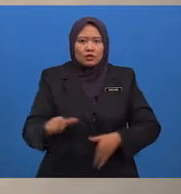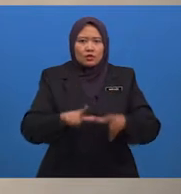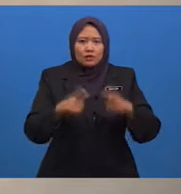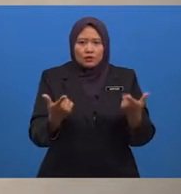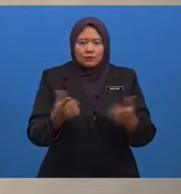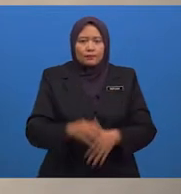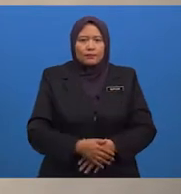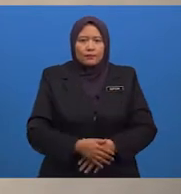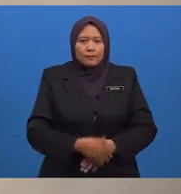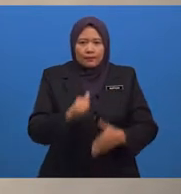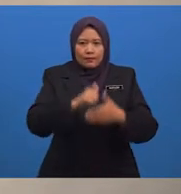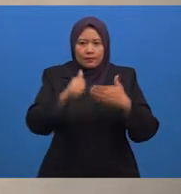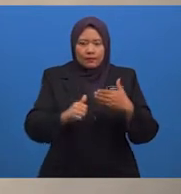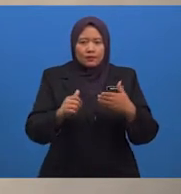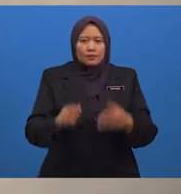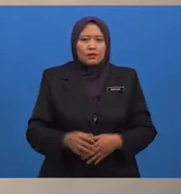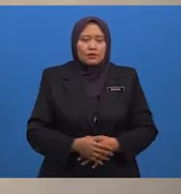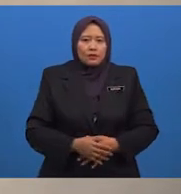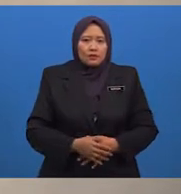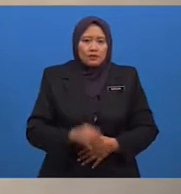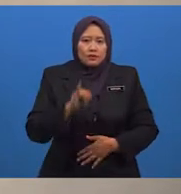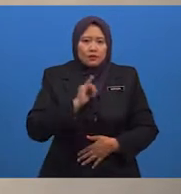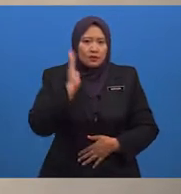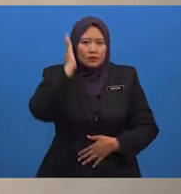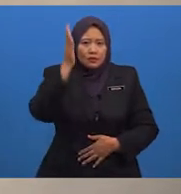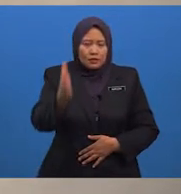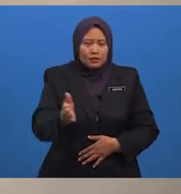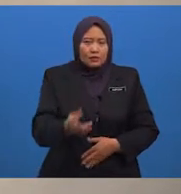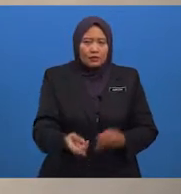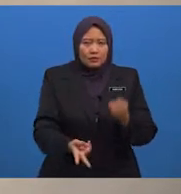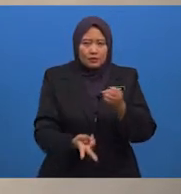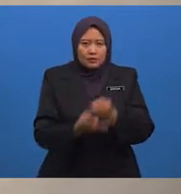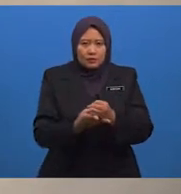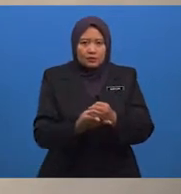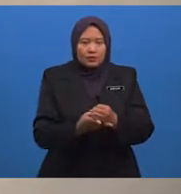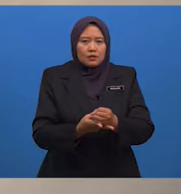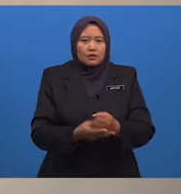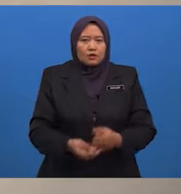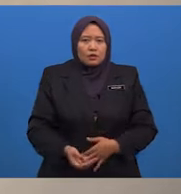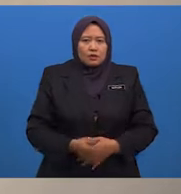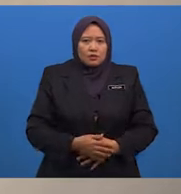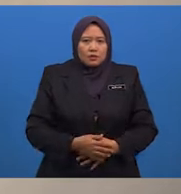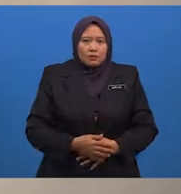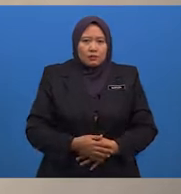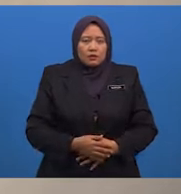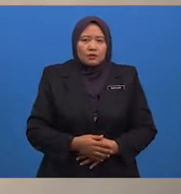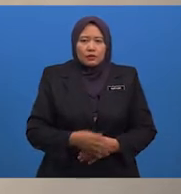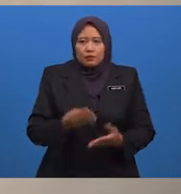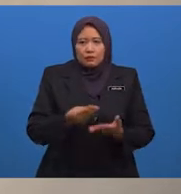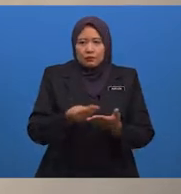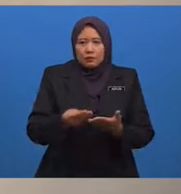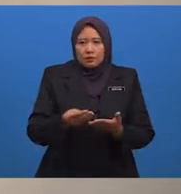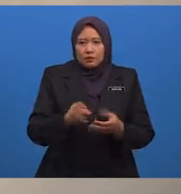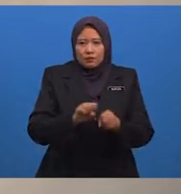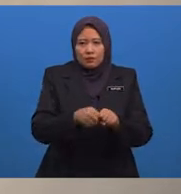berjimat cermat semasa berbelanja supaya tidak membebankan ibu yang menanggung